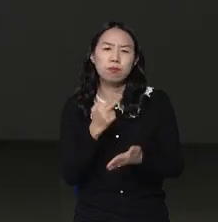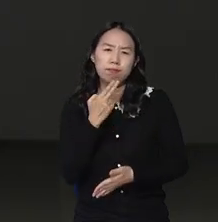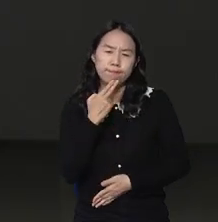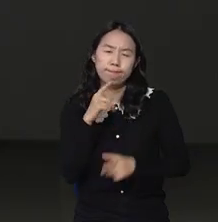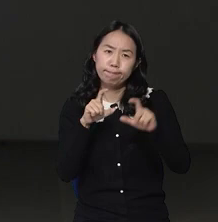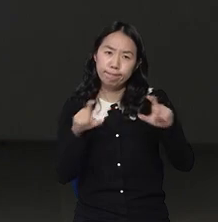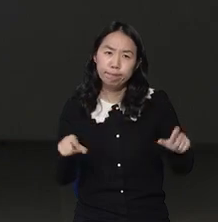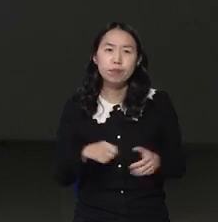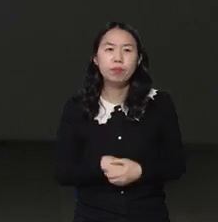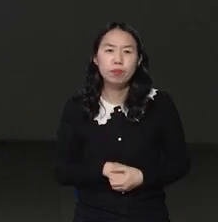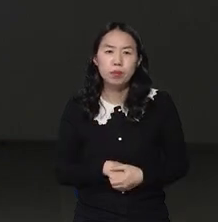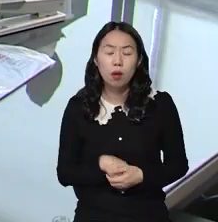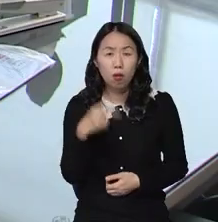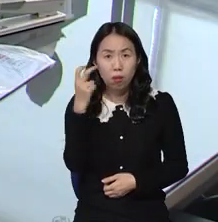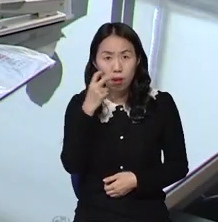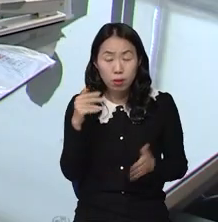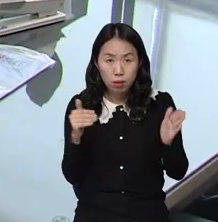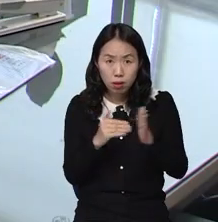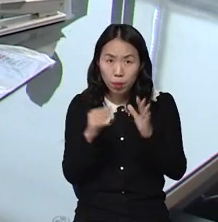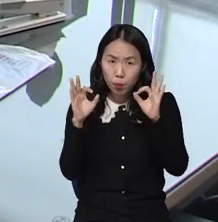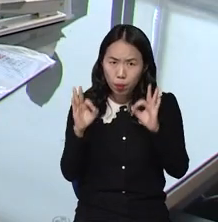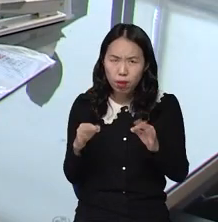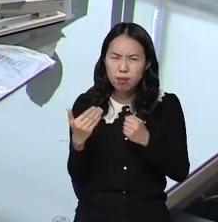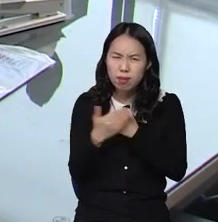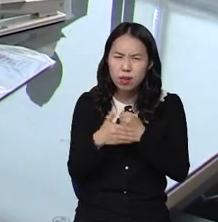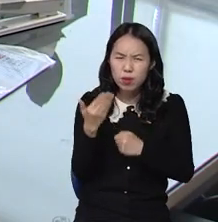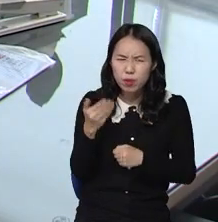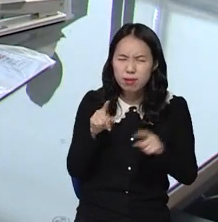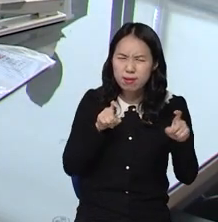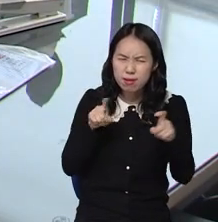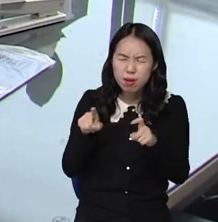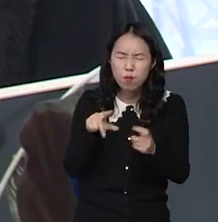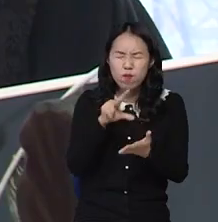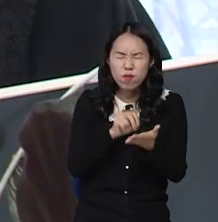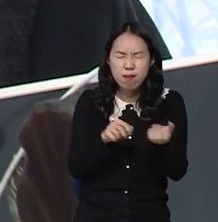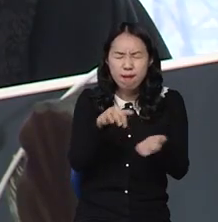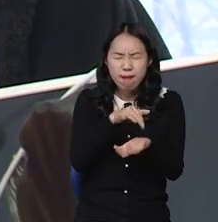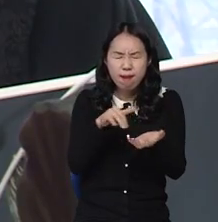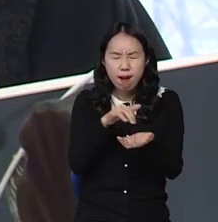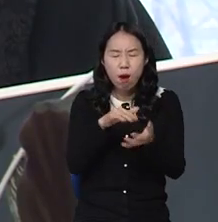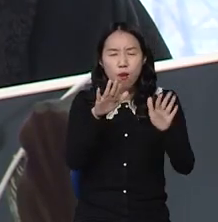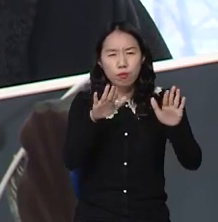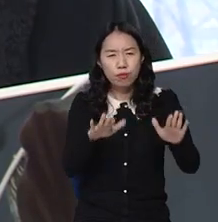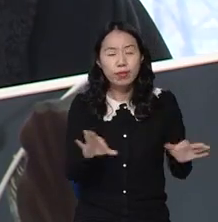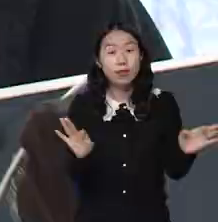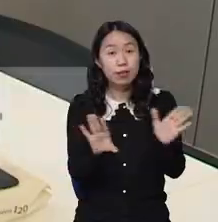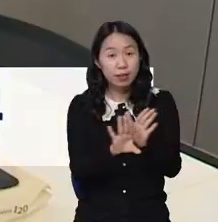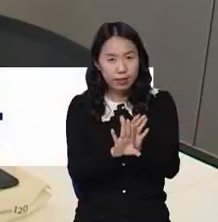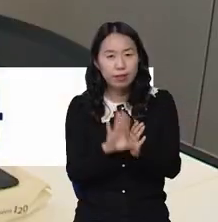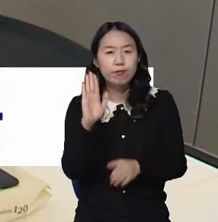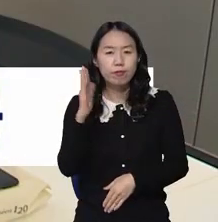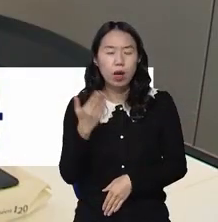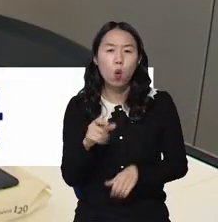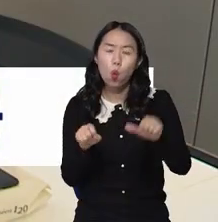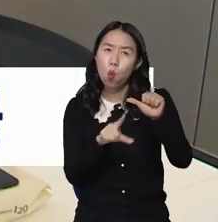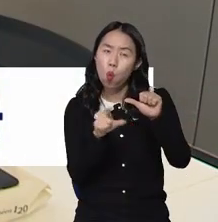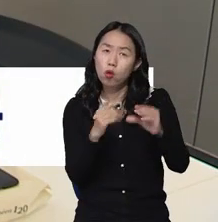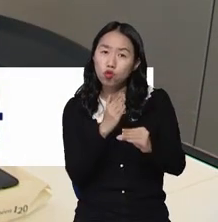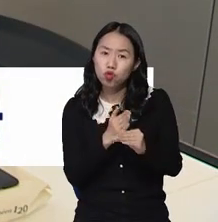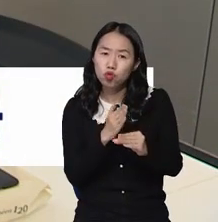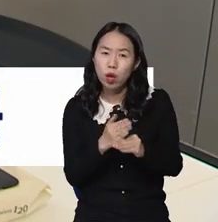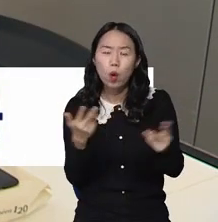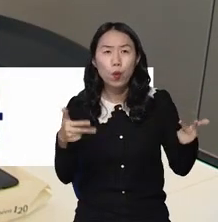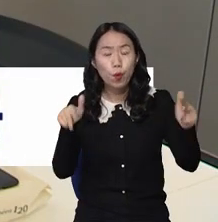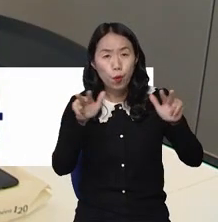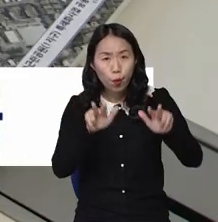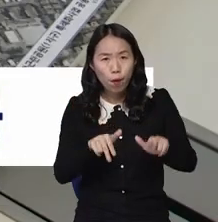사업 시행자는 이번 감사 마무리가 지난 특혜 의혹과 논란을 불식시키는 계기가 될 것이라며 5월 중 공원 부지